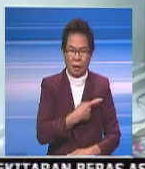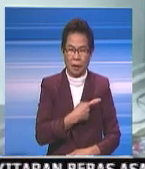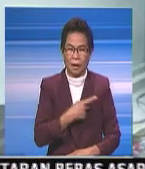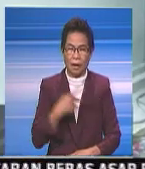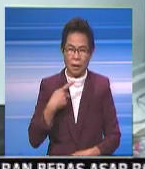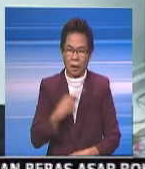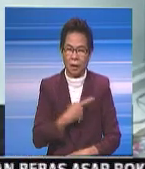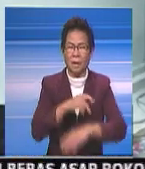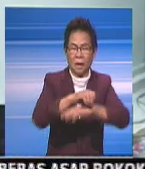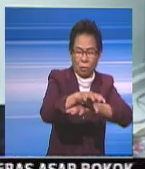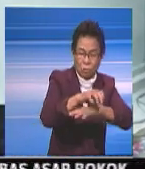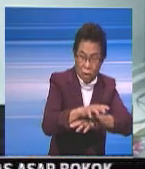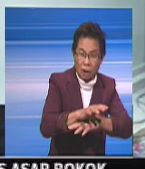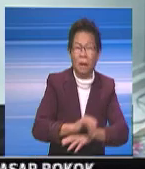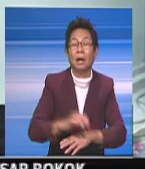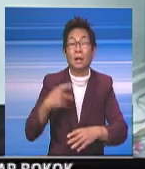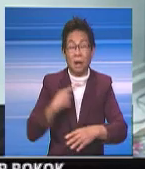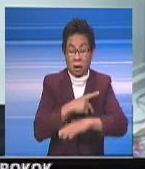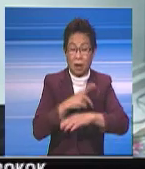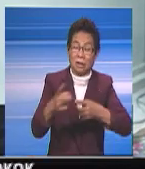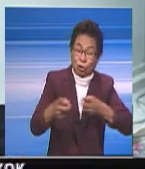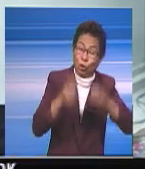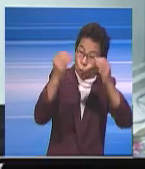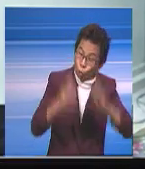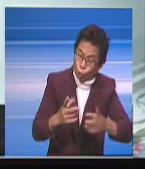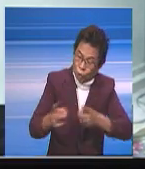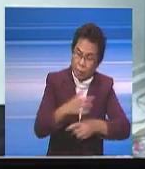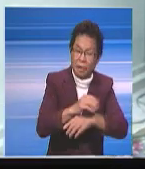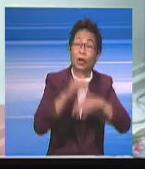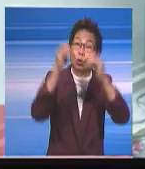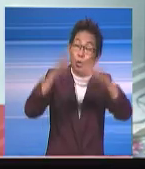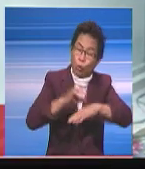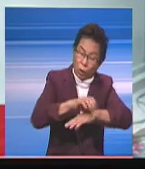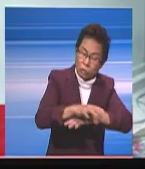unit konseling pergi sampai ke rumah.